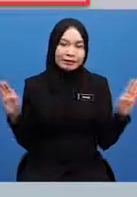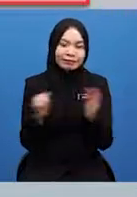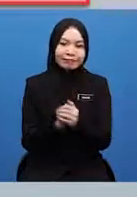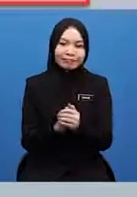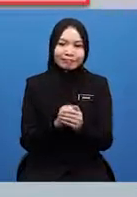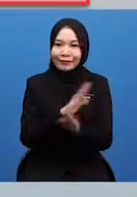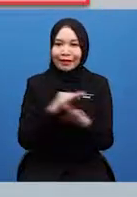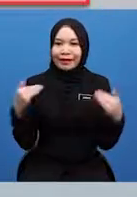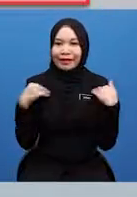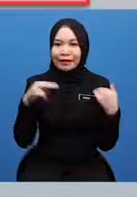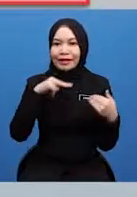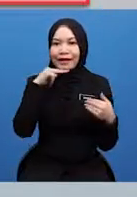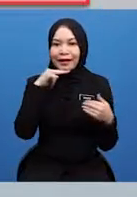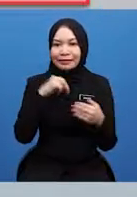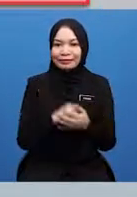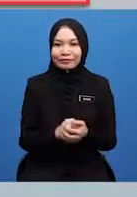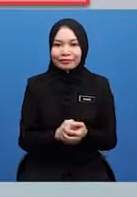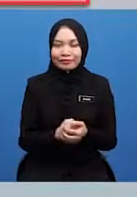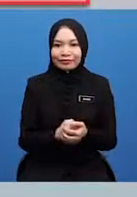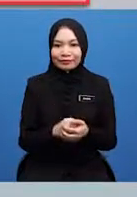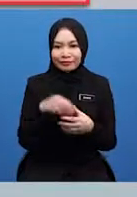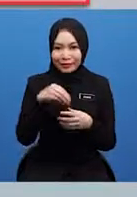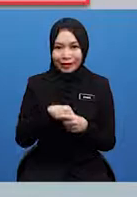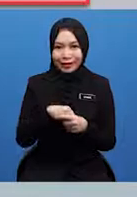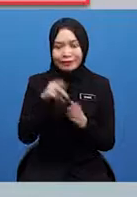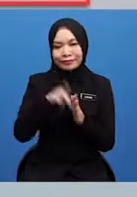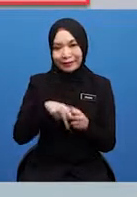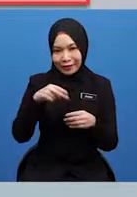tertentu dalam penghasilannya.